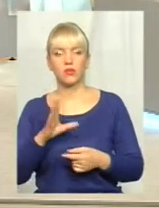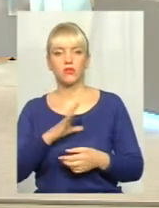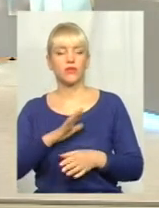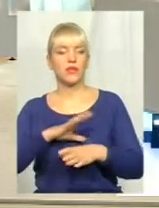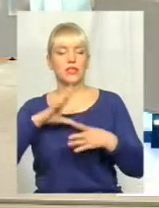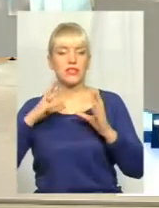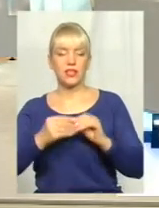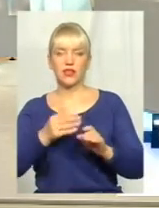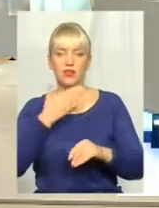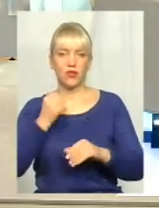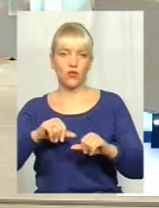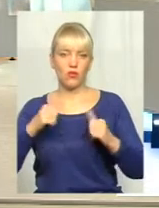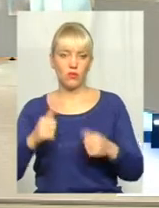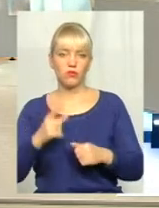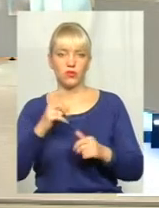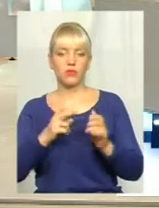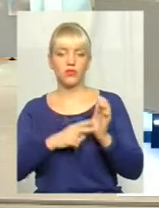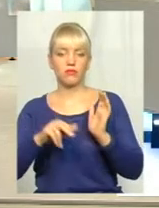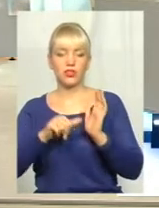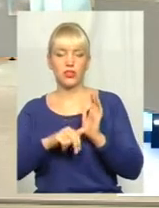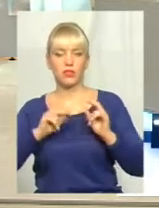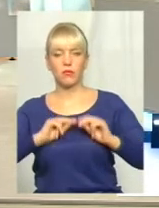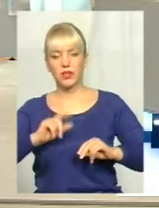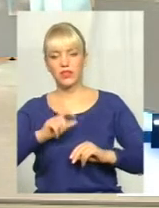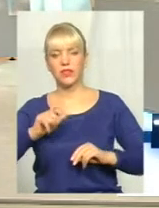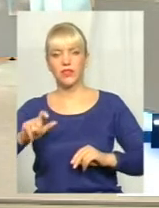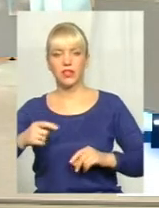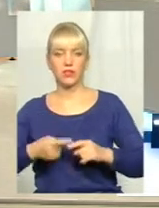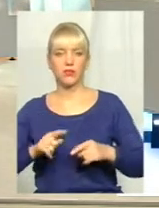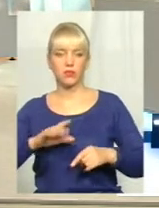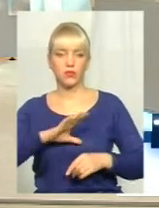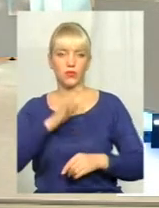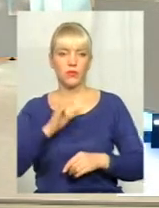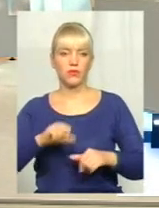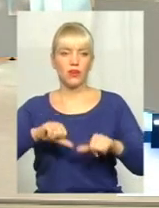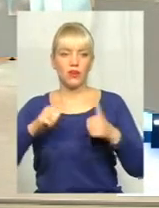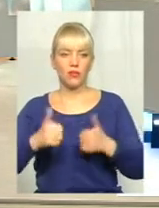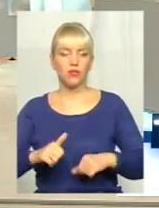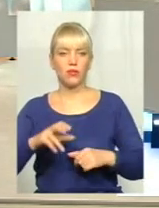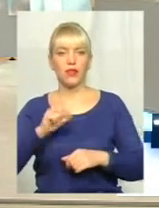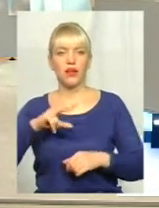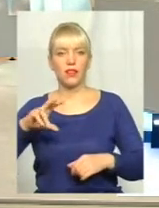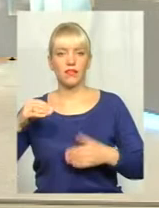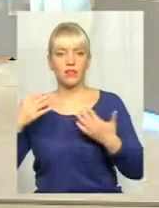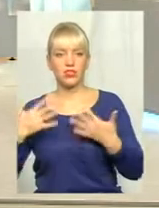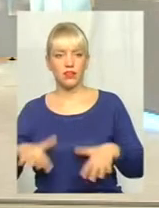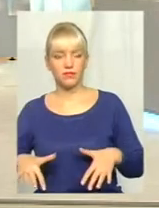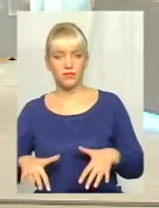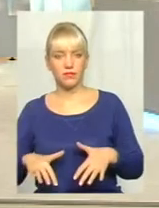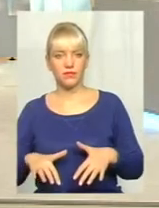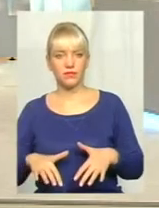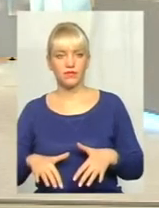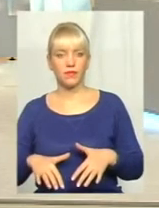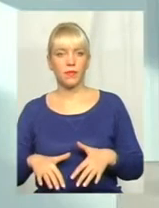не оформлені. 176 працівників були оформлені, але вже